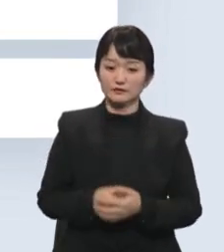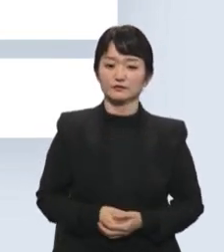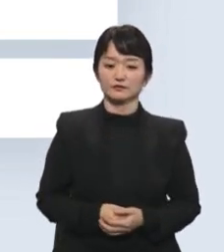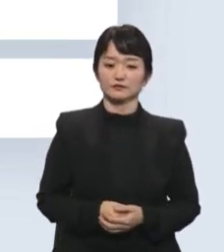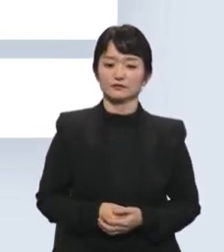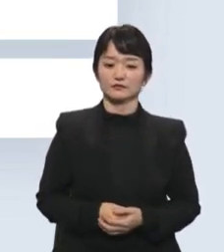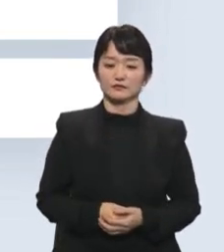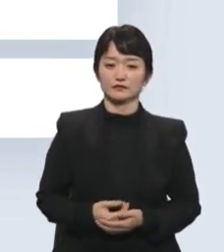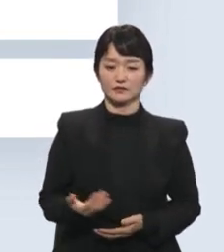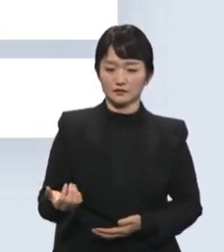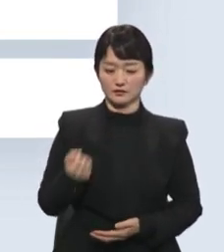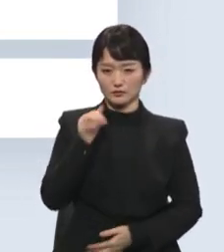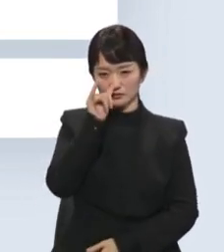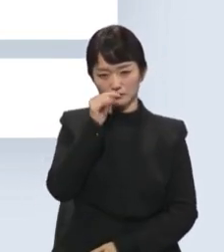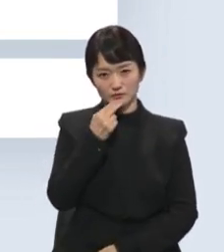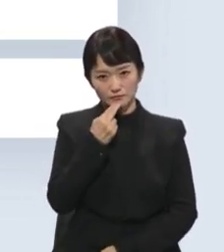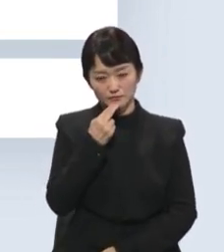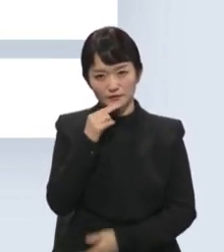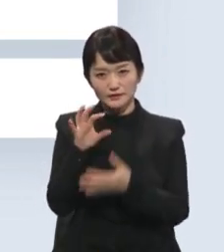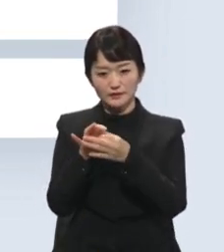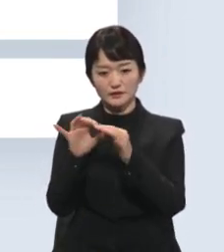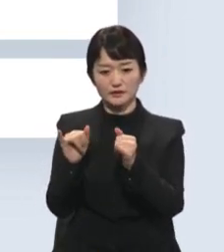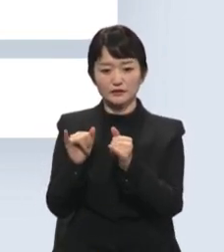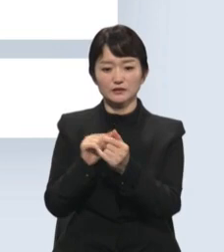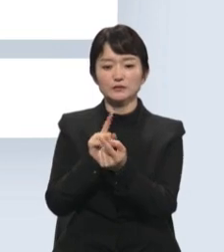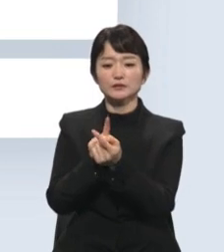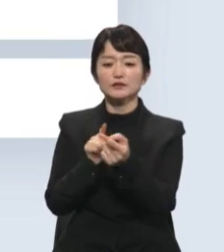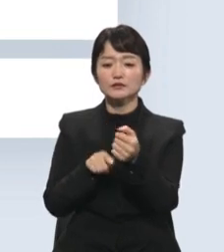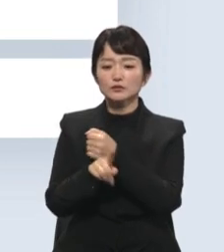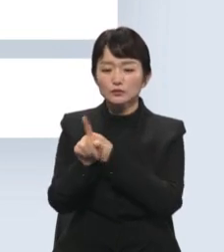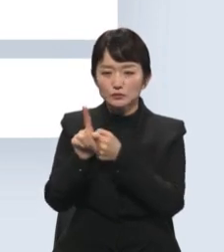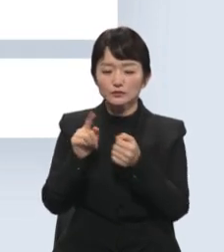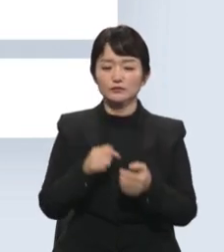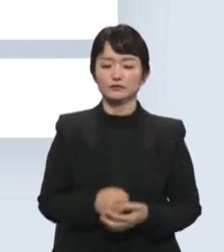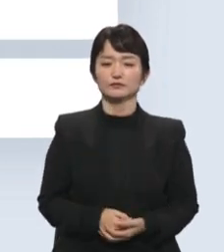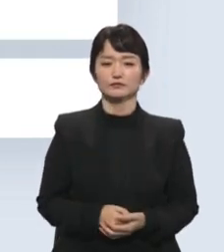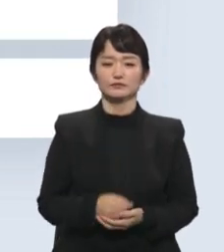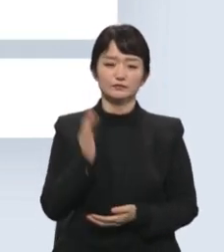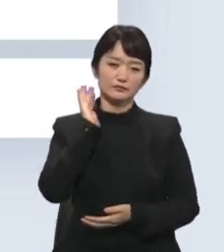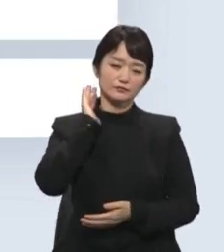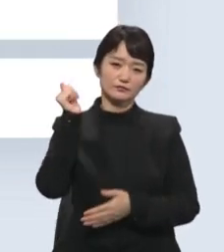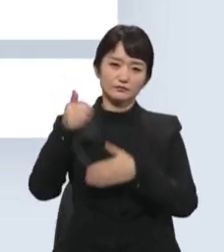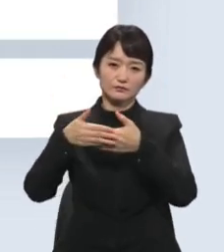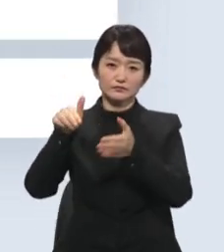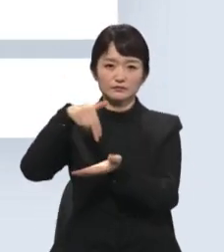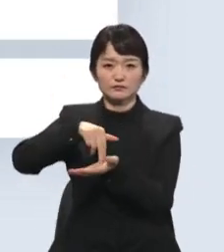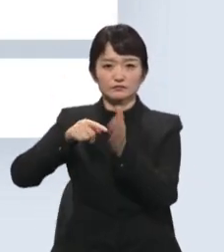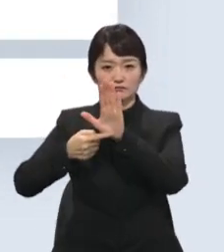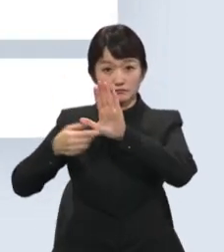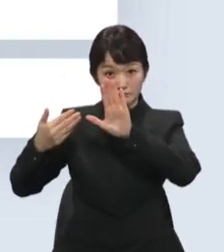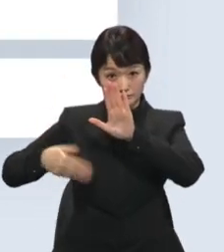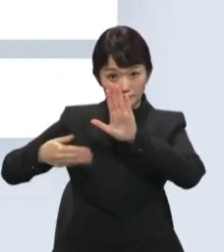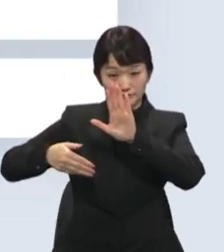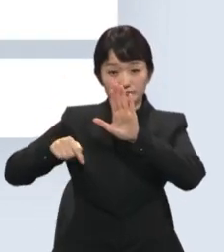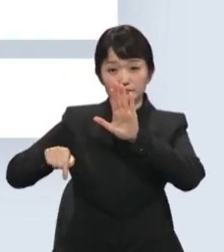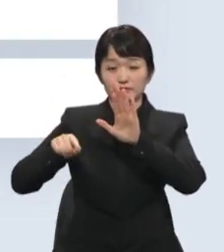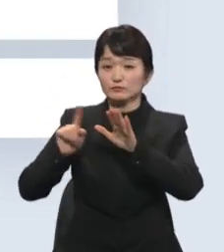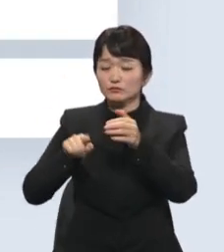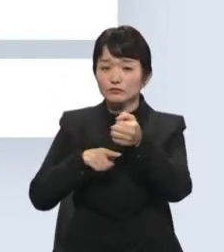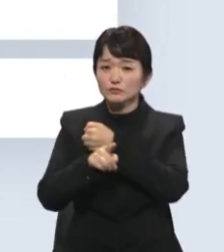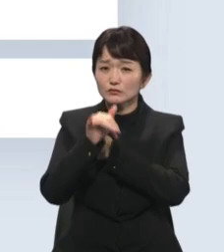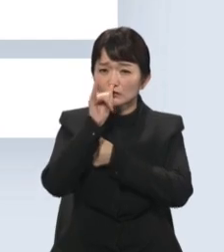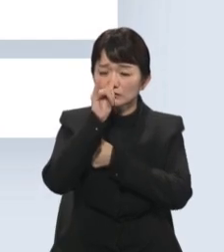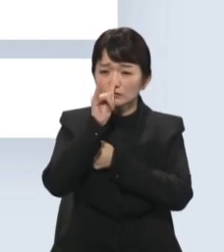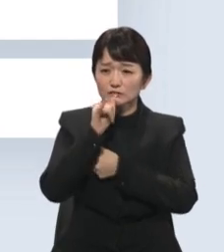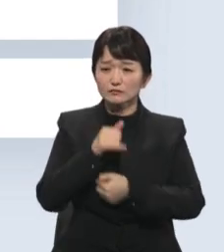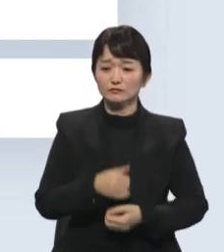만난 것인지 어 대통 이 입장을 아직 아직은 내지 않고 있는데 뭐 그거는 어떤 이유가